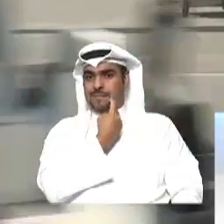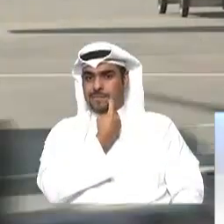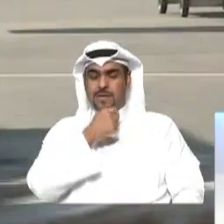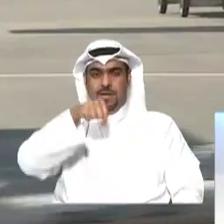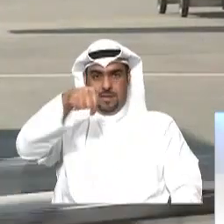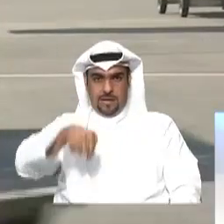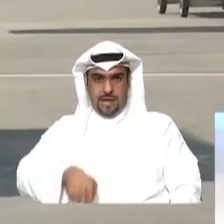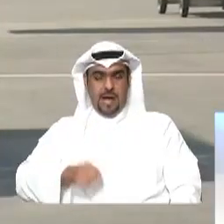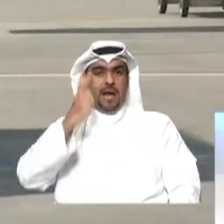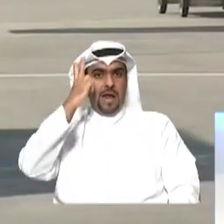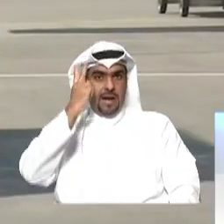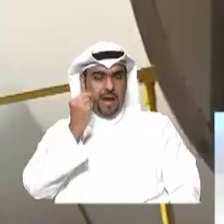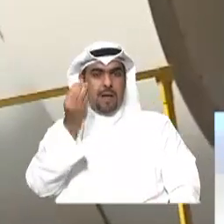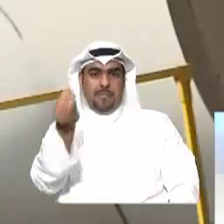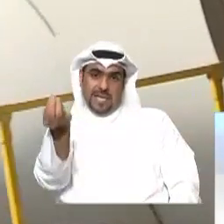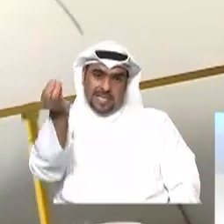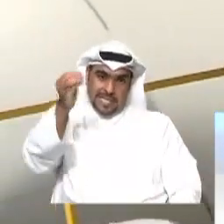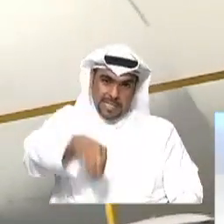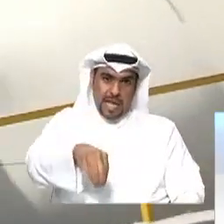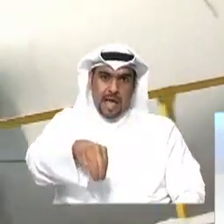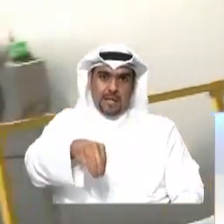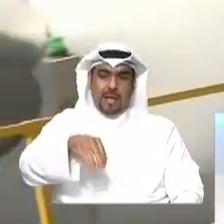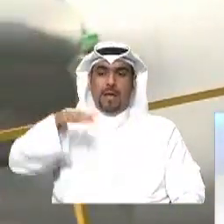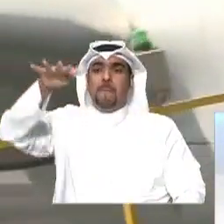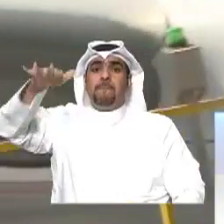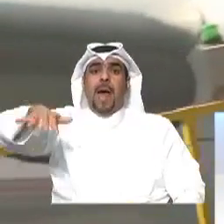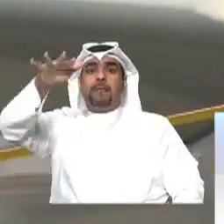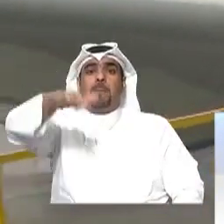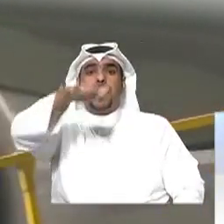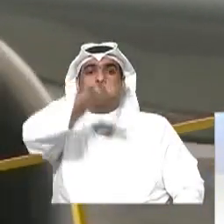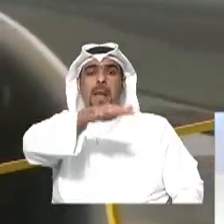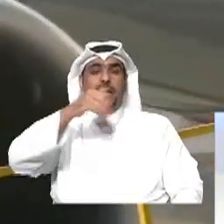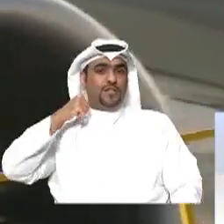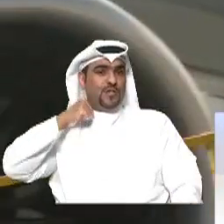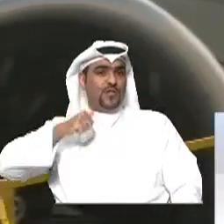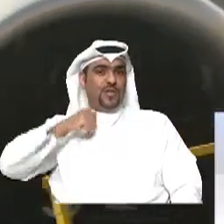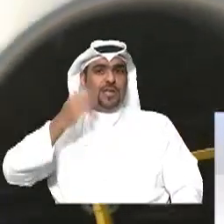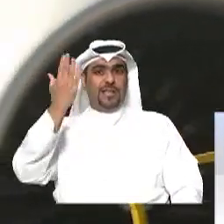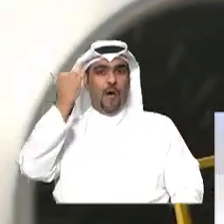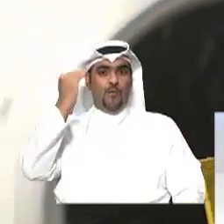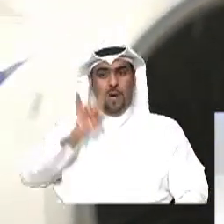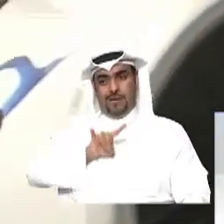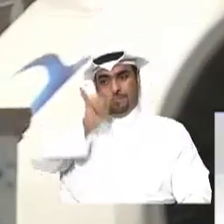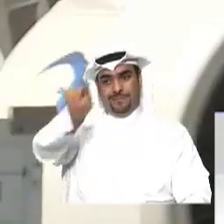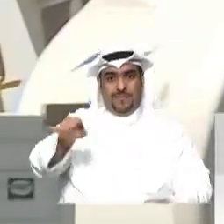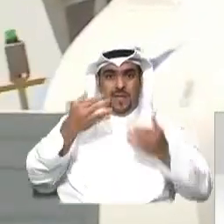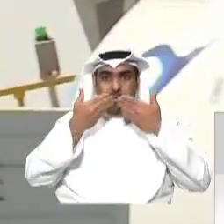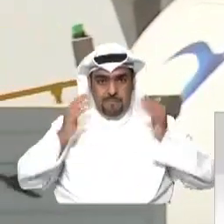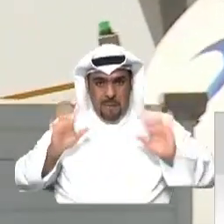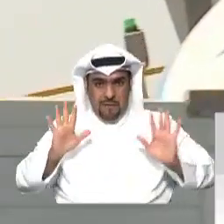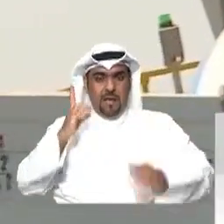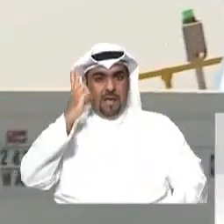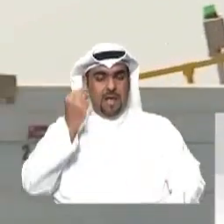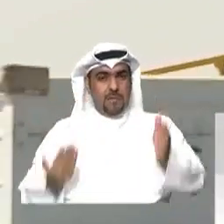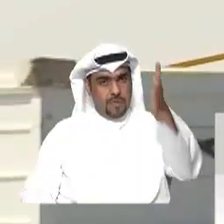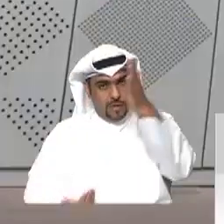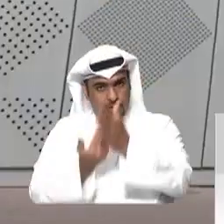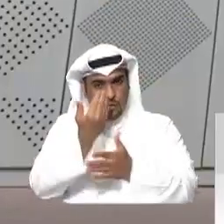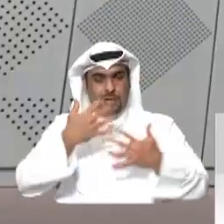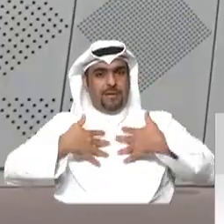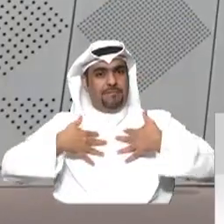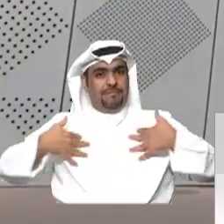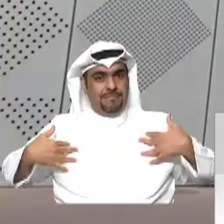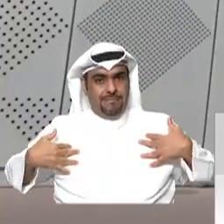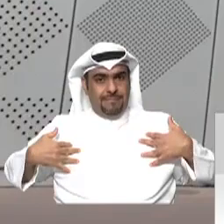باطلاق المزيد من الخدمات الجديده والمتنوعه بهدف تطوير منظومه الشركه وتوفير الراحه والترفيه